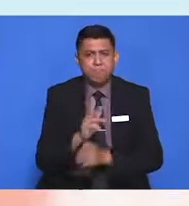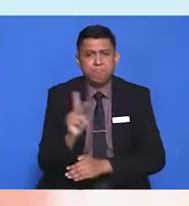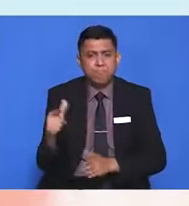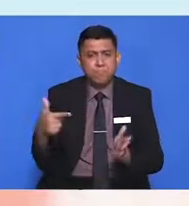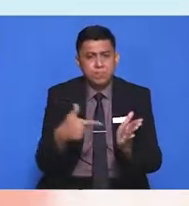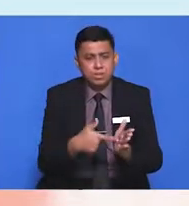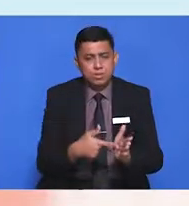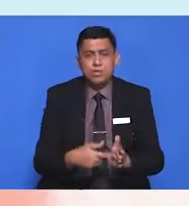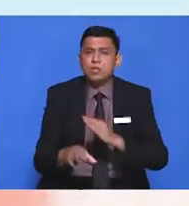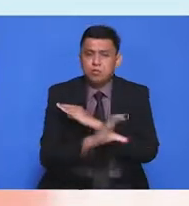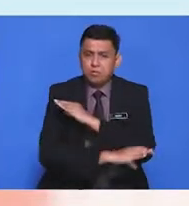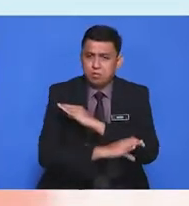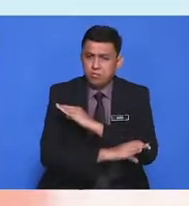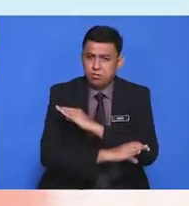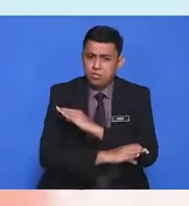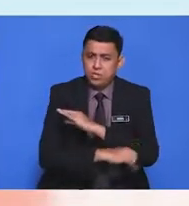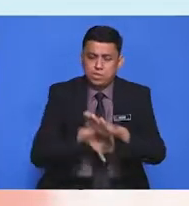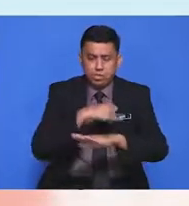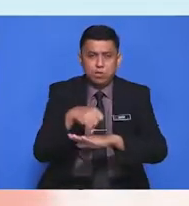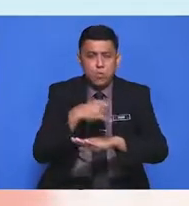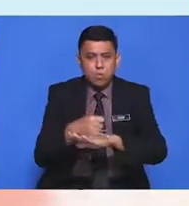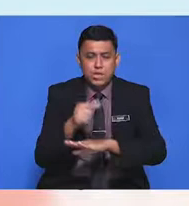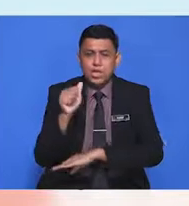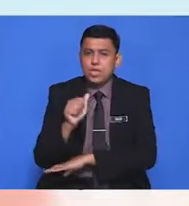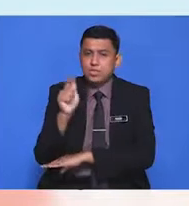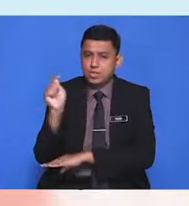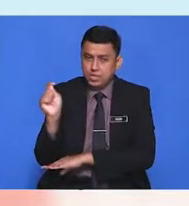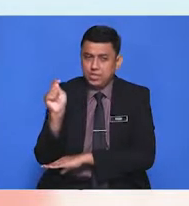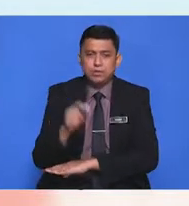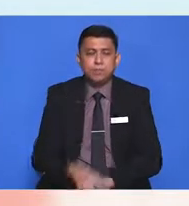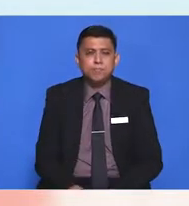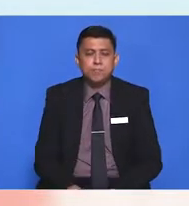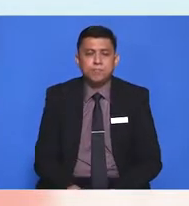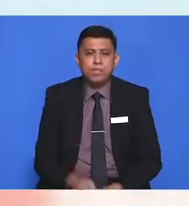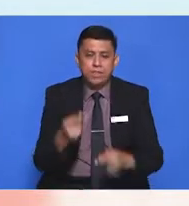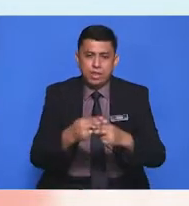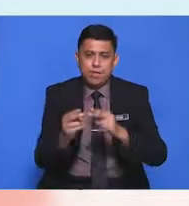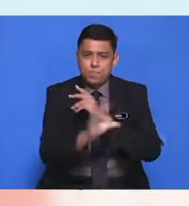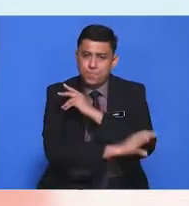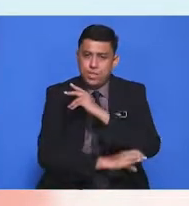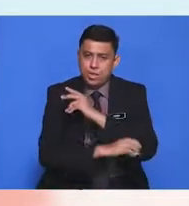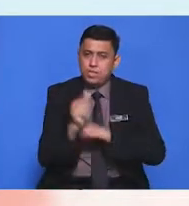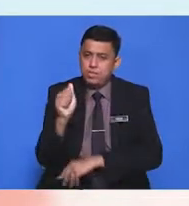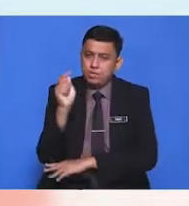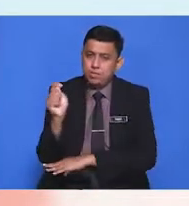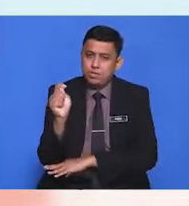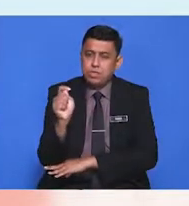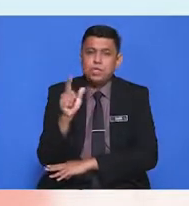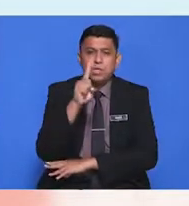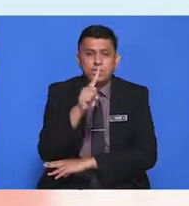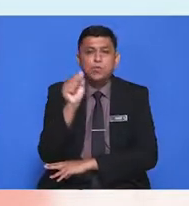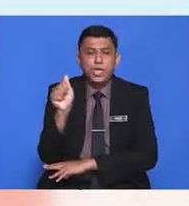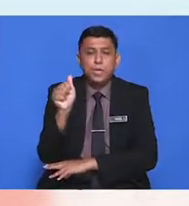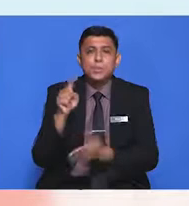bagi negara-negara yang terletak di Kepulauan Asia Tenggara. Nyatakan nama negara Asia Tenggara bagi label